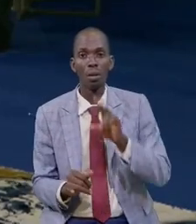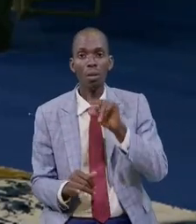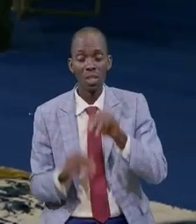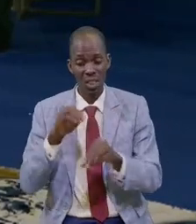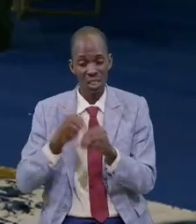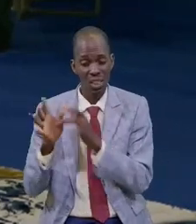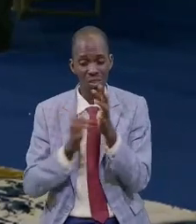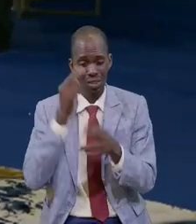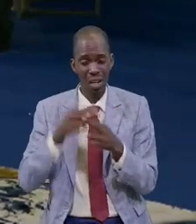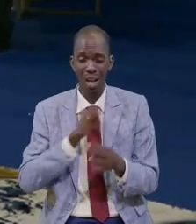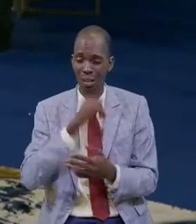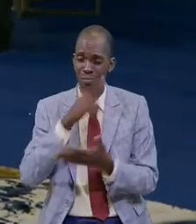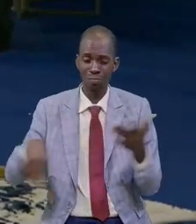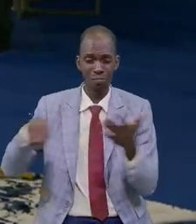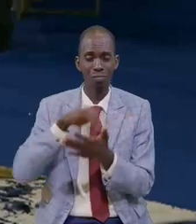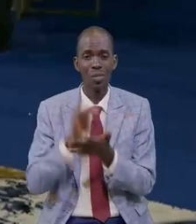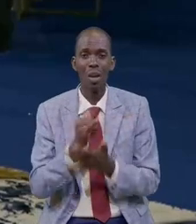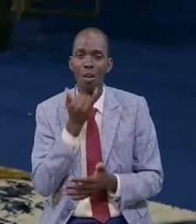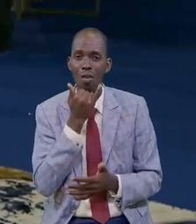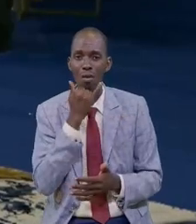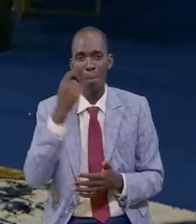j'annule ça de ta